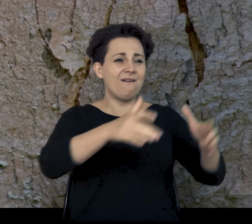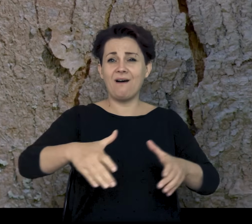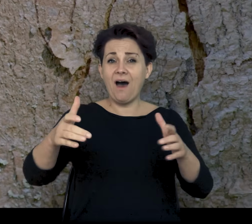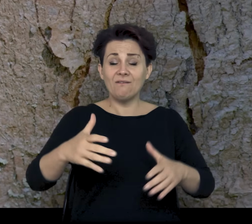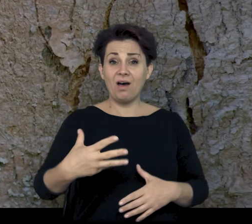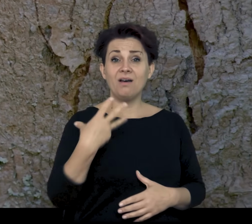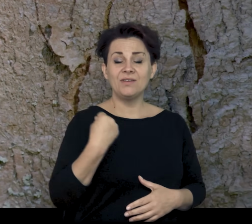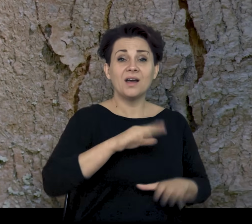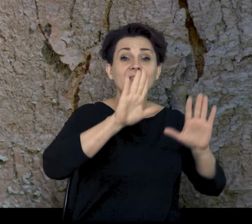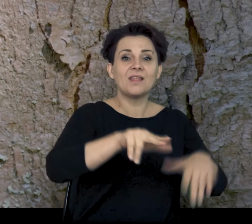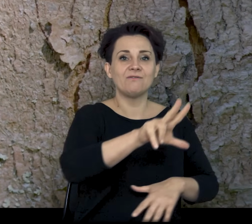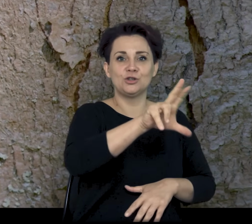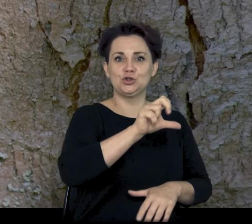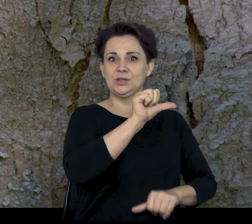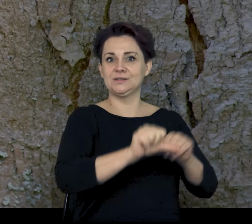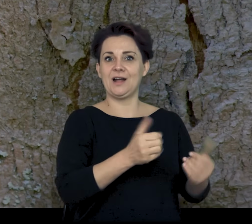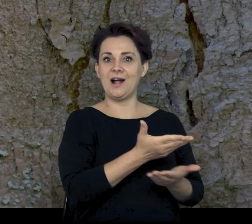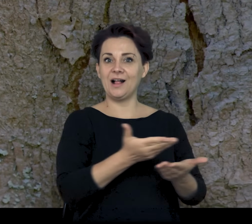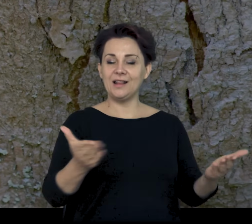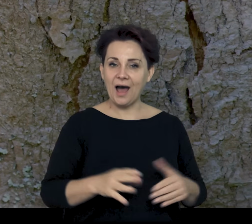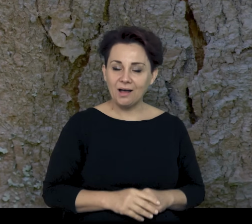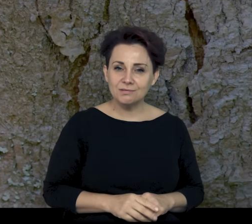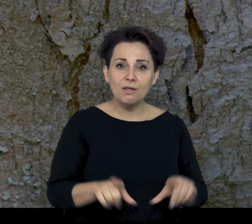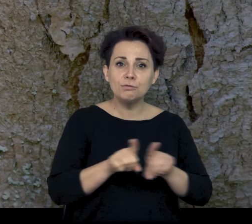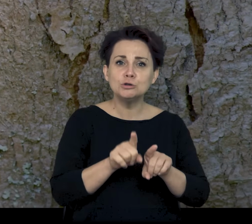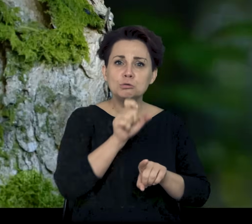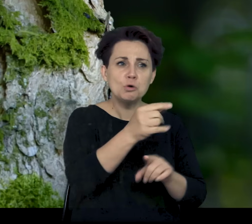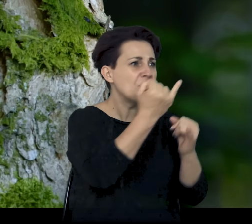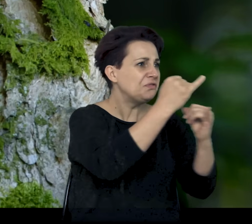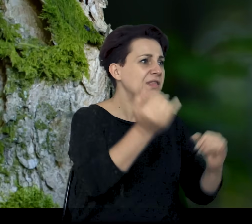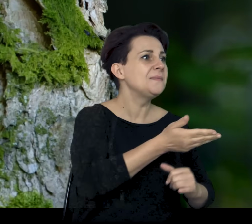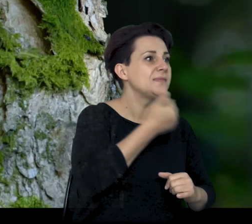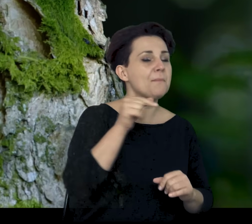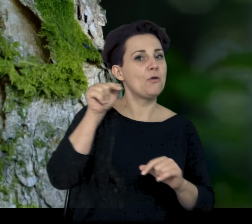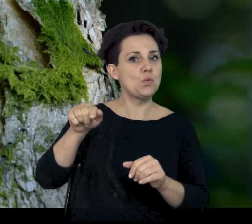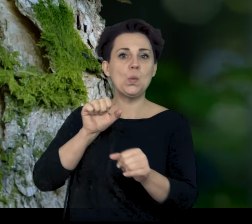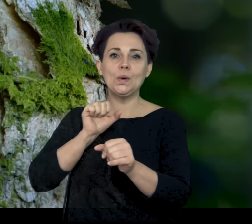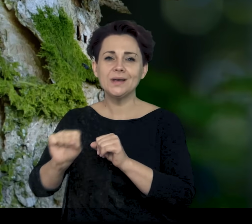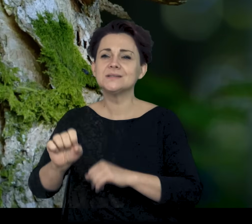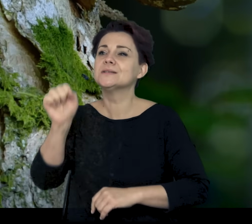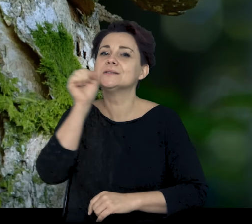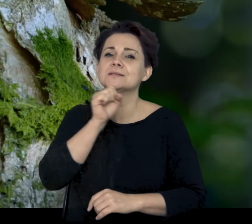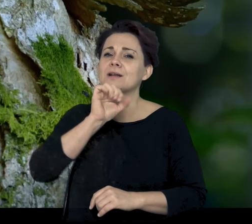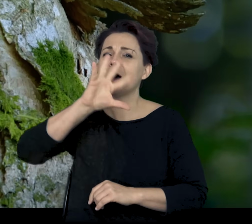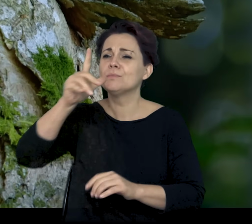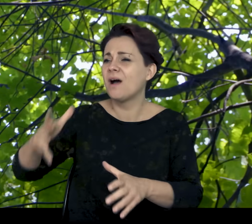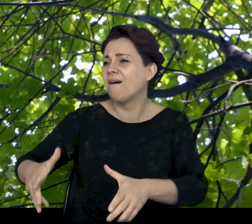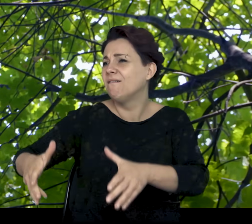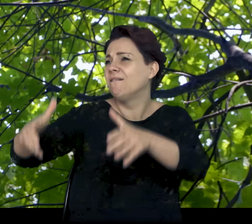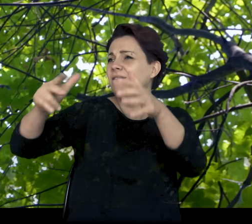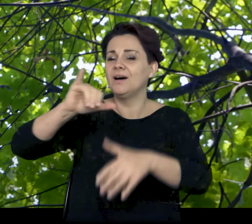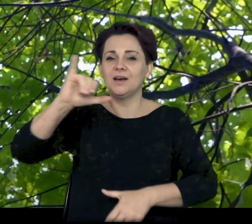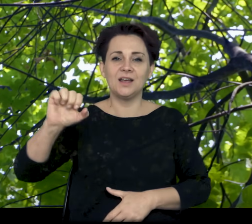nawet 300 lat. Rzadko spotykaną gdzie indziej ozdobą kniei są stare, okazałe jawory.